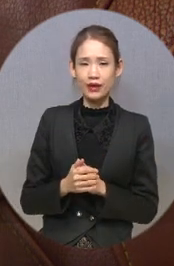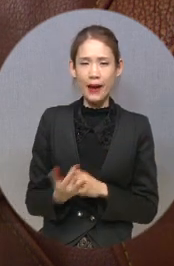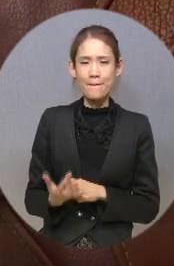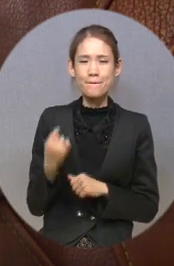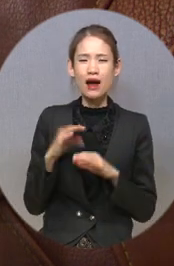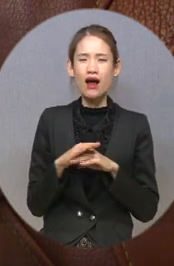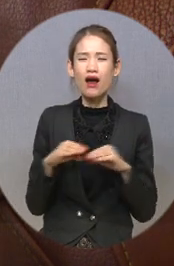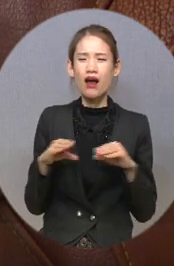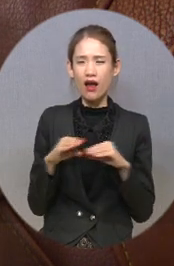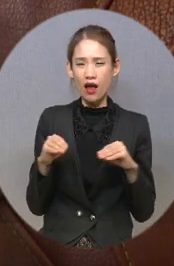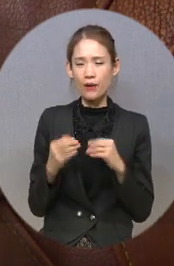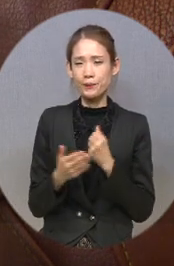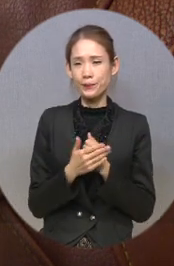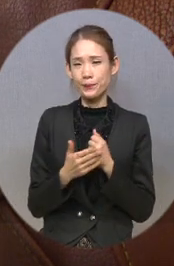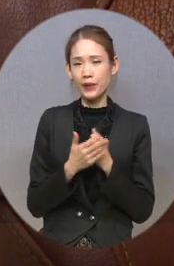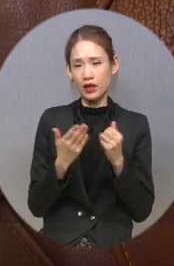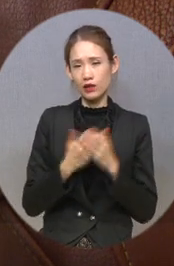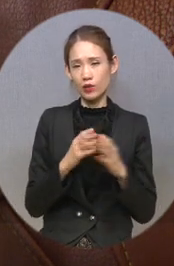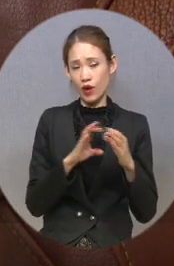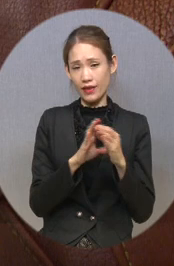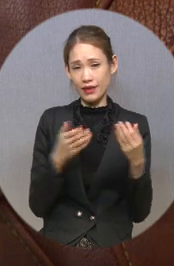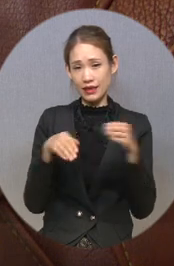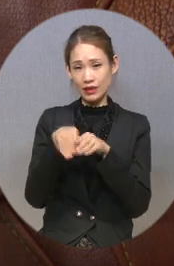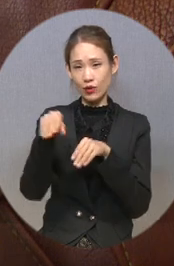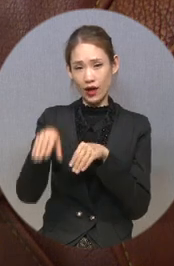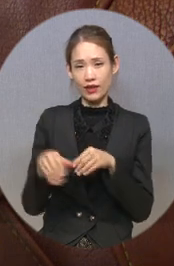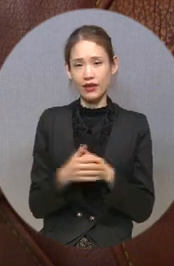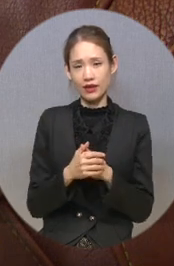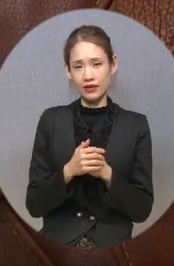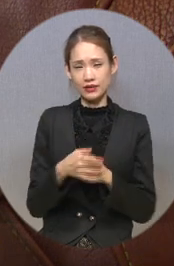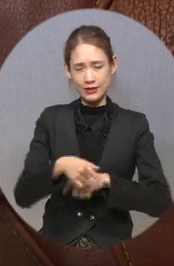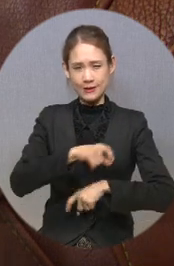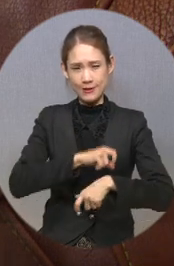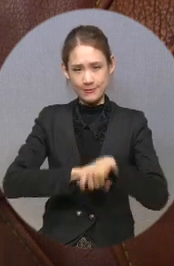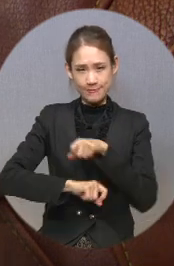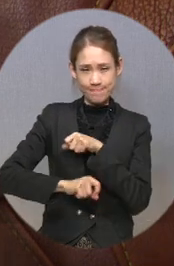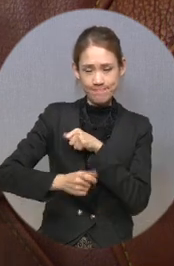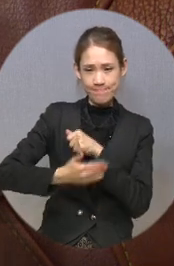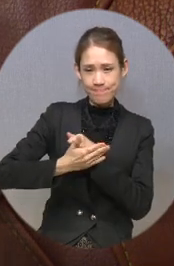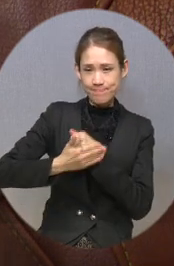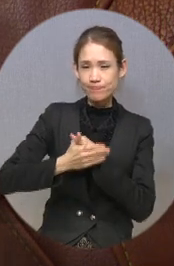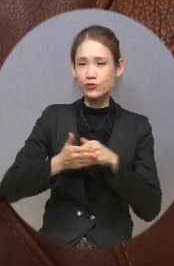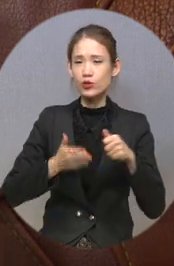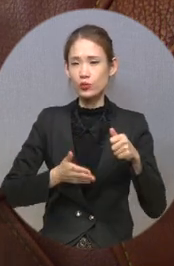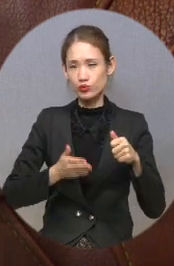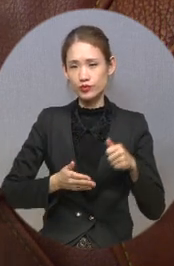빨리 해결할 수 있도록 관계기관에서는 적극 협조해 주시기 바랍니다.